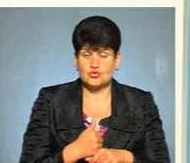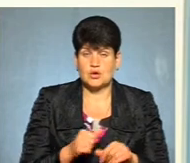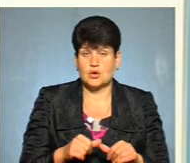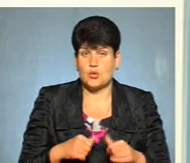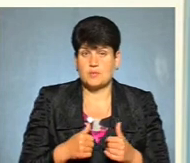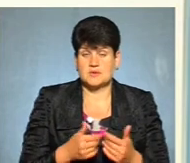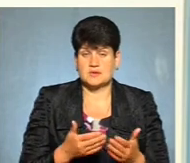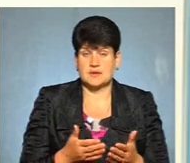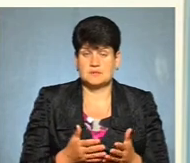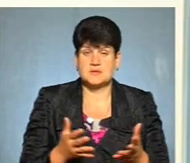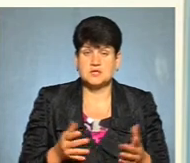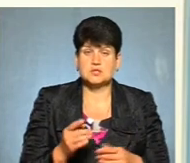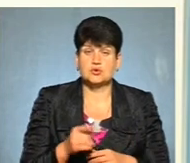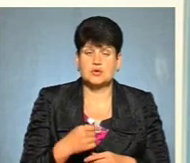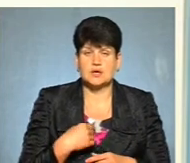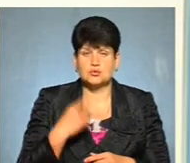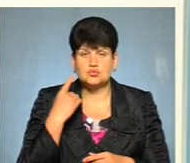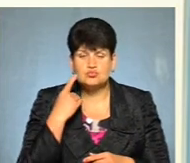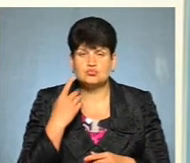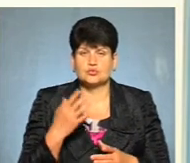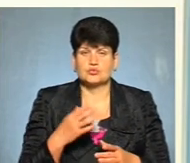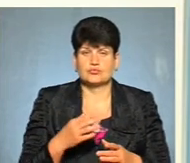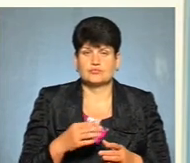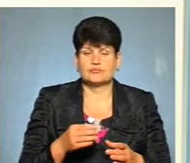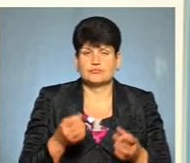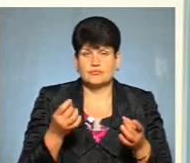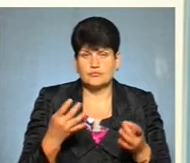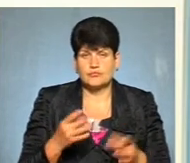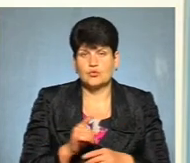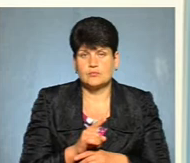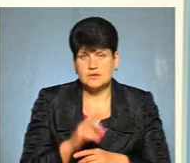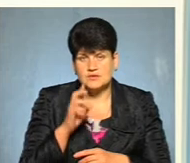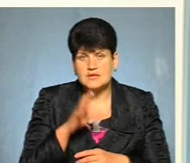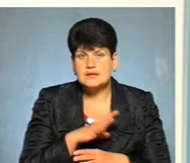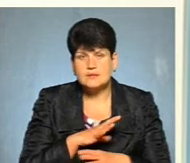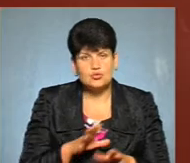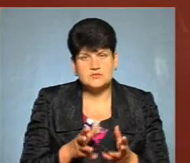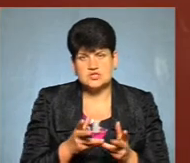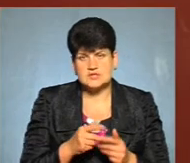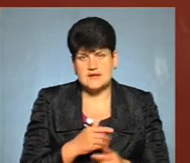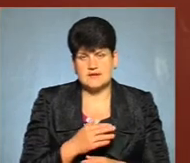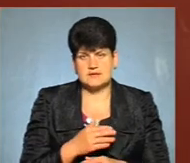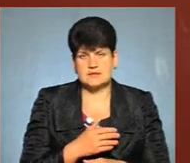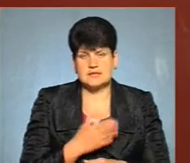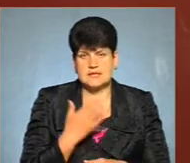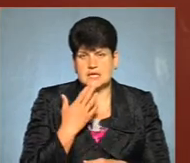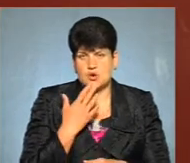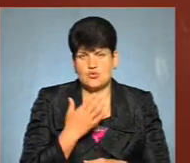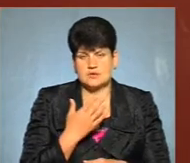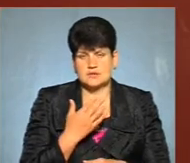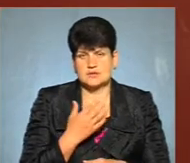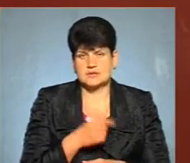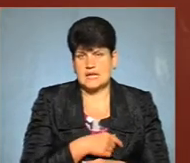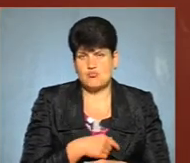політики. Більше того, я думаю, в демократичній цивілізованій країні її вже не було серед числа народних депутатів будь-якої